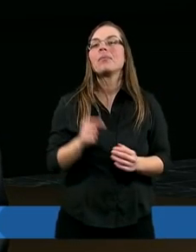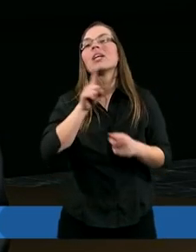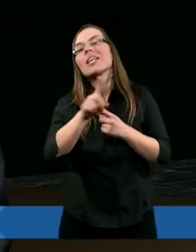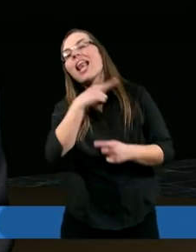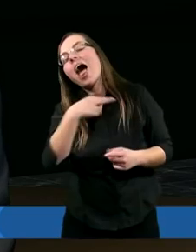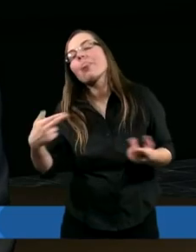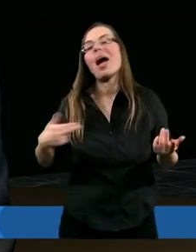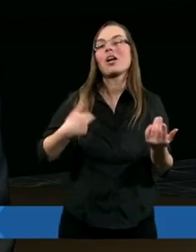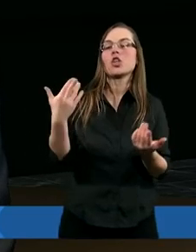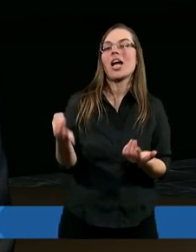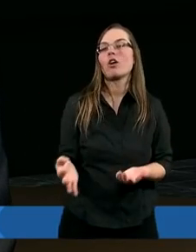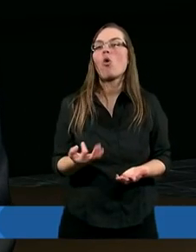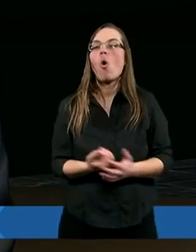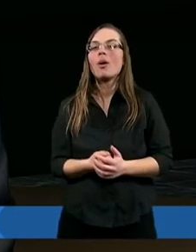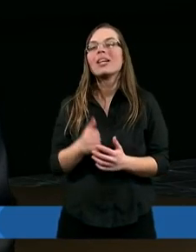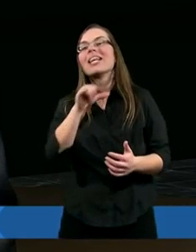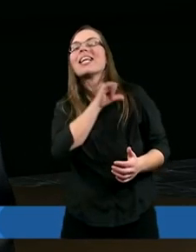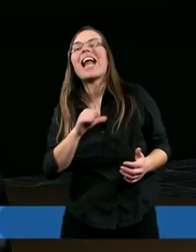naszego